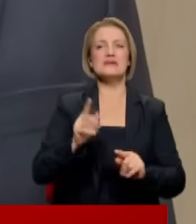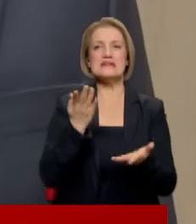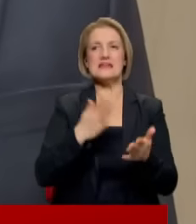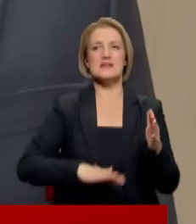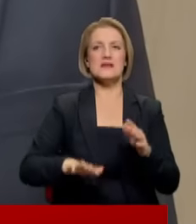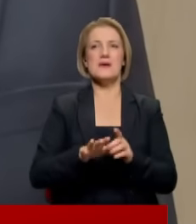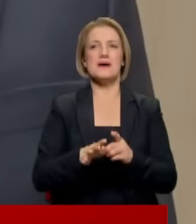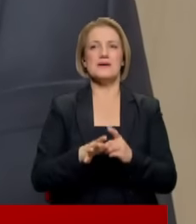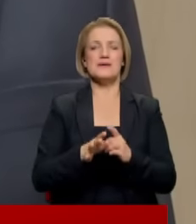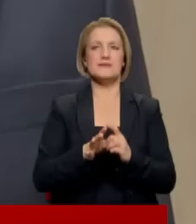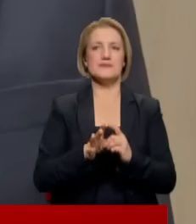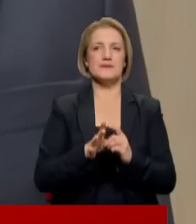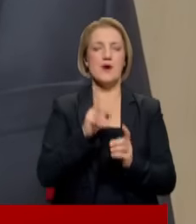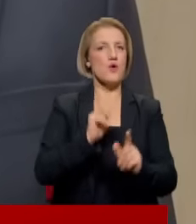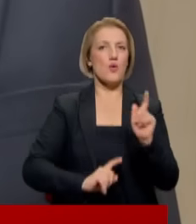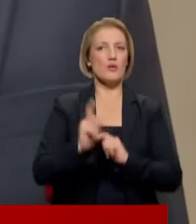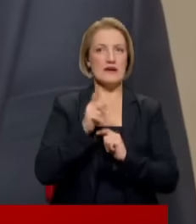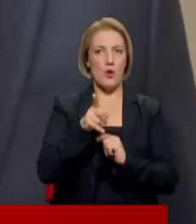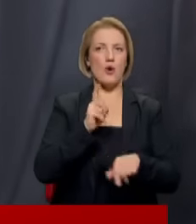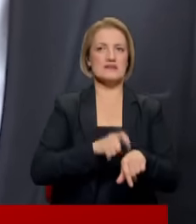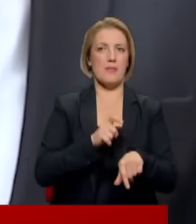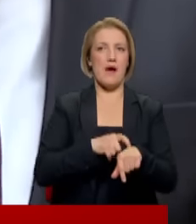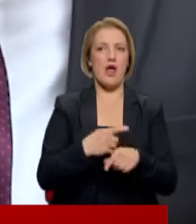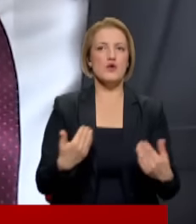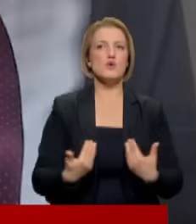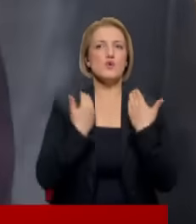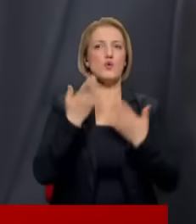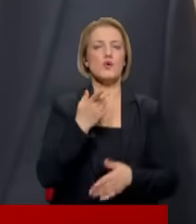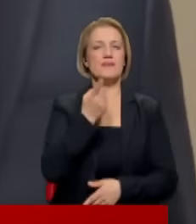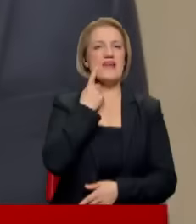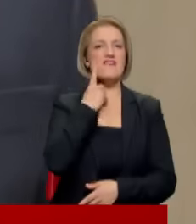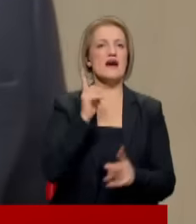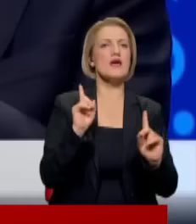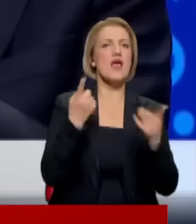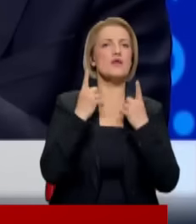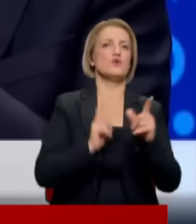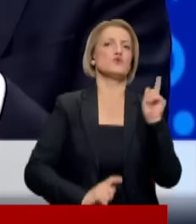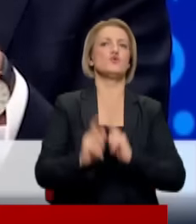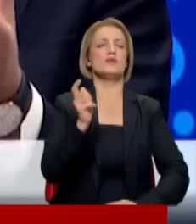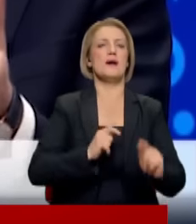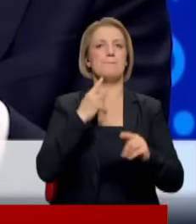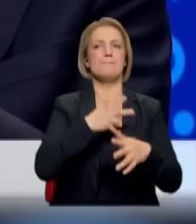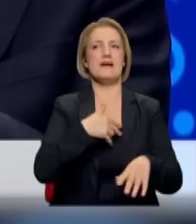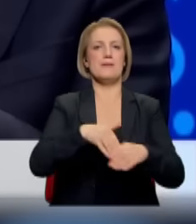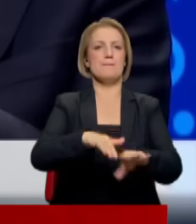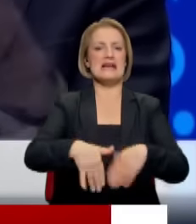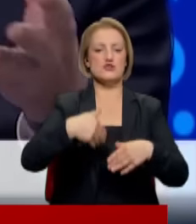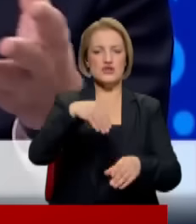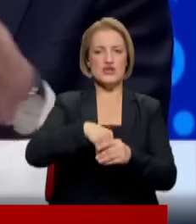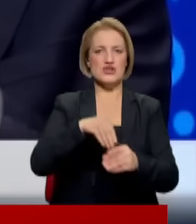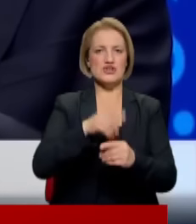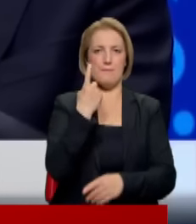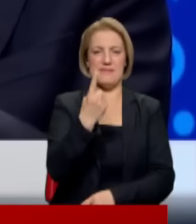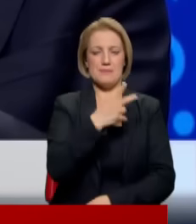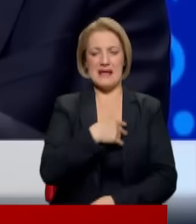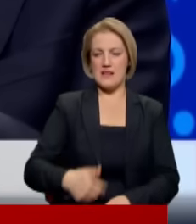çaba içerisinde fiil içerisinde kullanırsanız o zaman hukuk devletinde yetkiler kullanılır belediye meclisinin İçinden